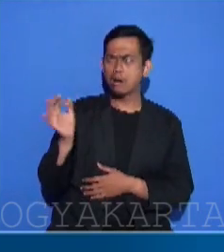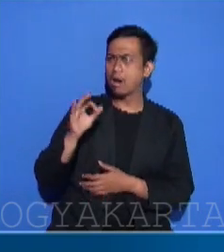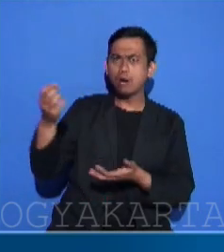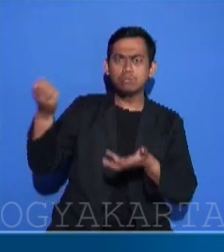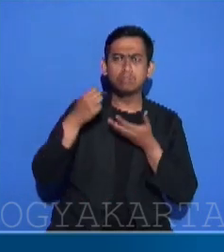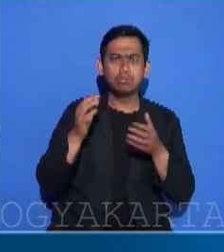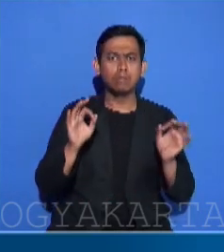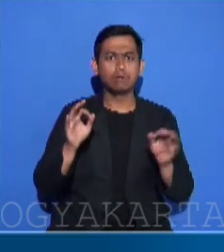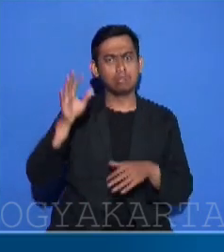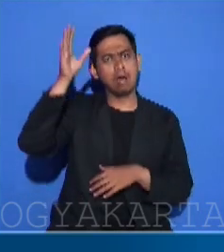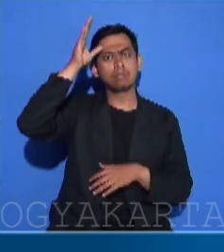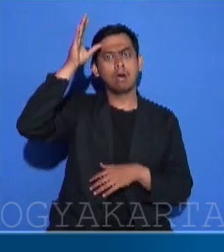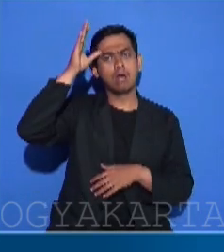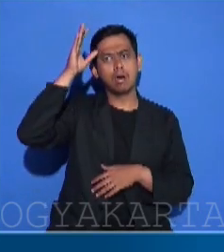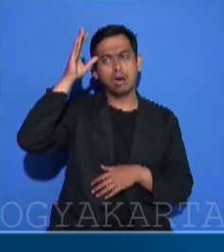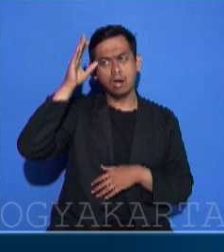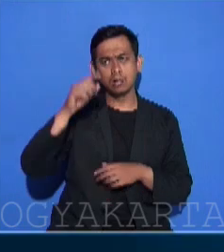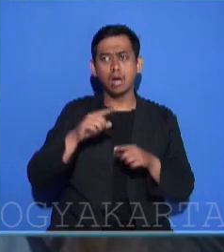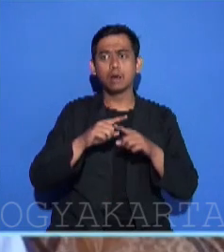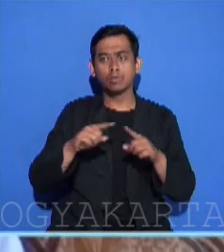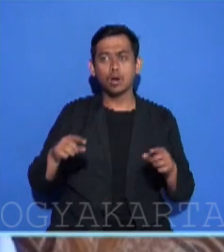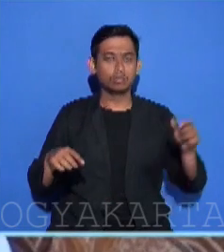Saya enggak tahu hukum, tapi saya tahu ada hukum.